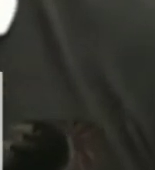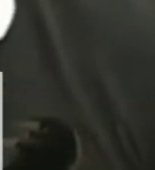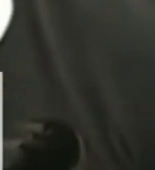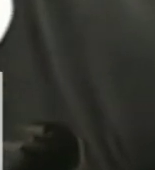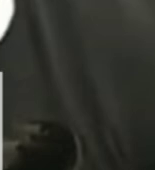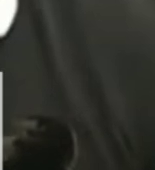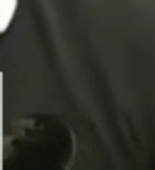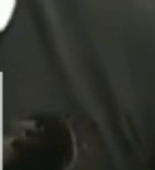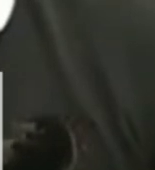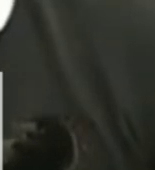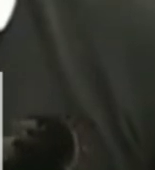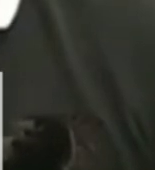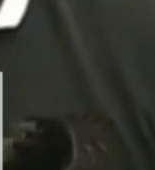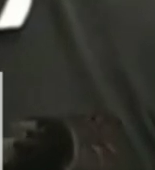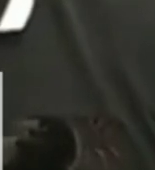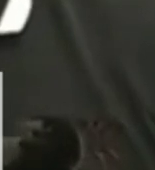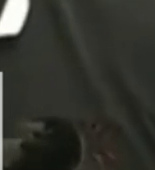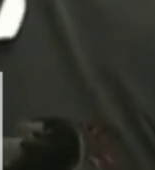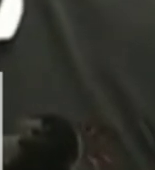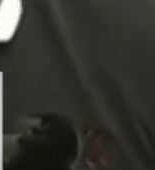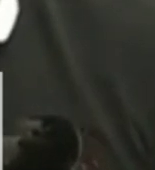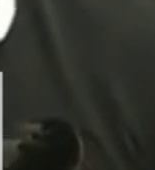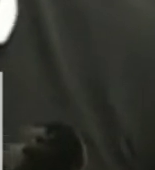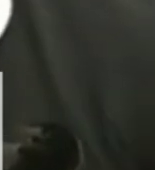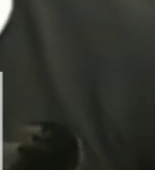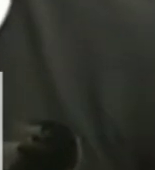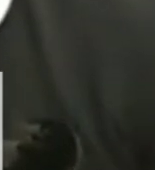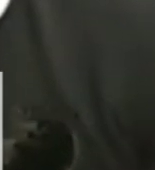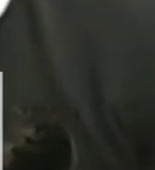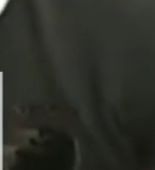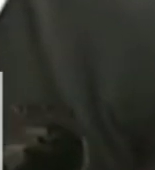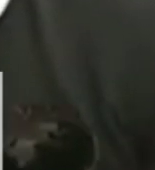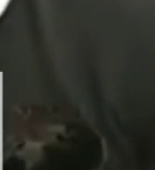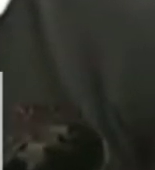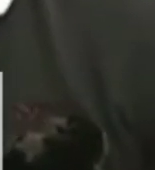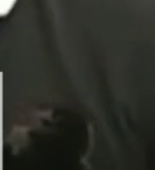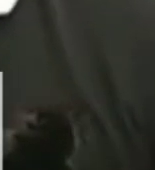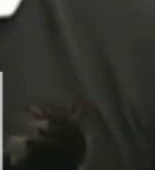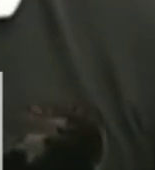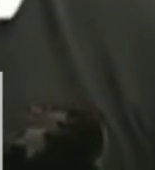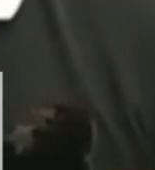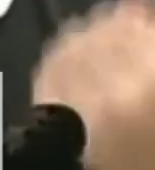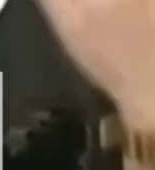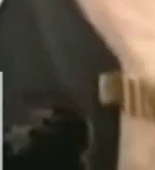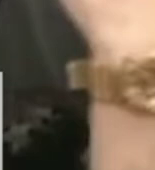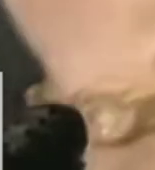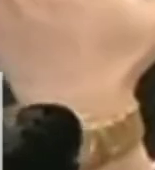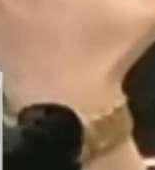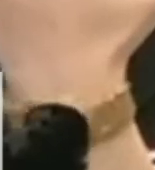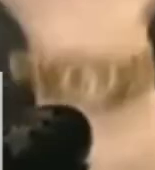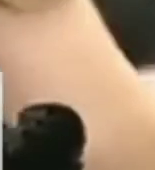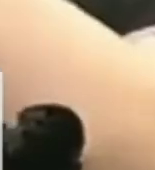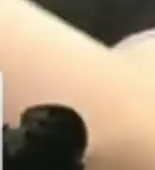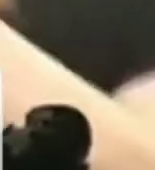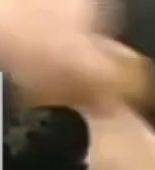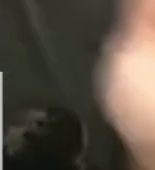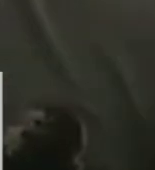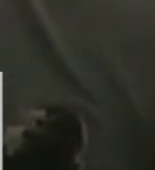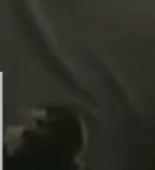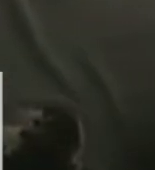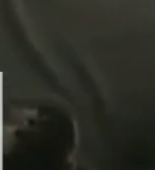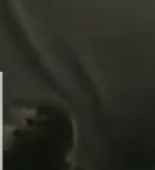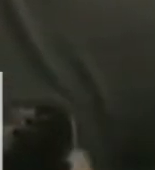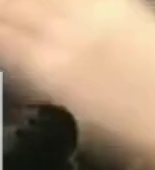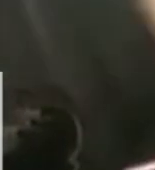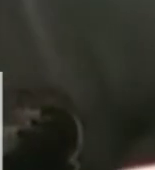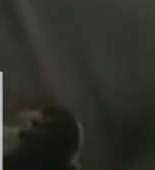pumunta doon, tinaas niya yung paa, habang yung medic, tinutulak si Tin. Papunta sa service, doon sa